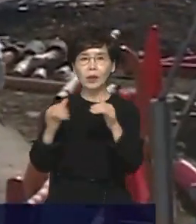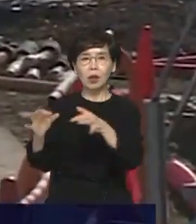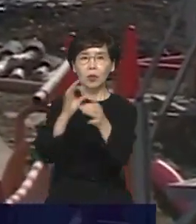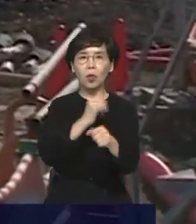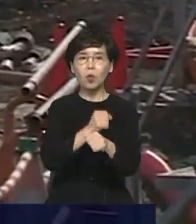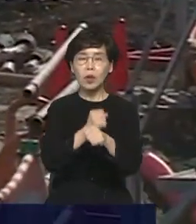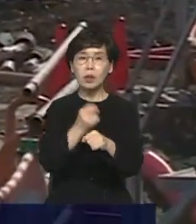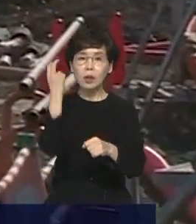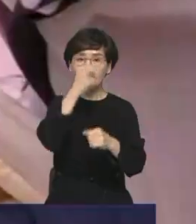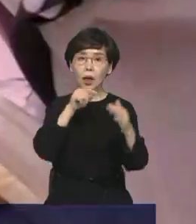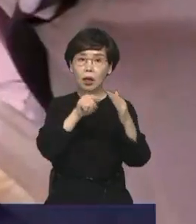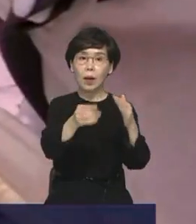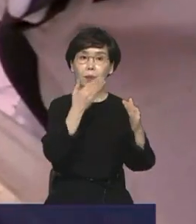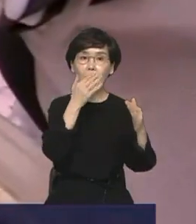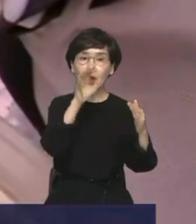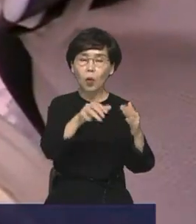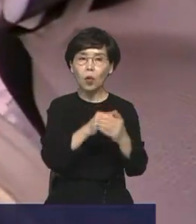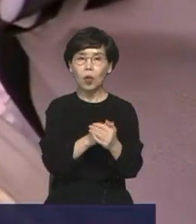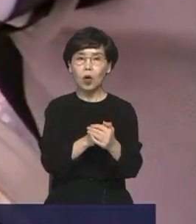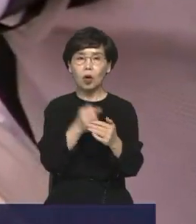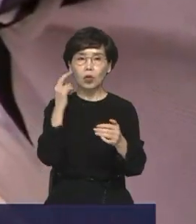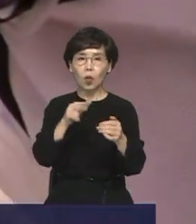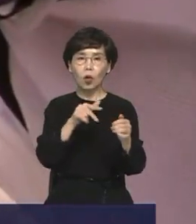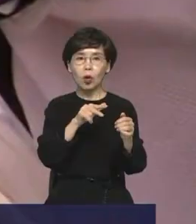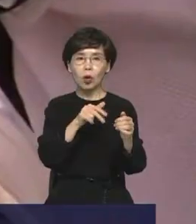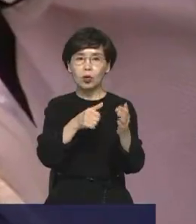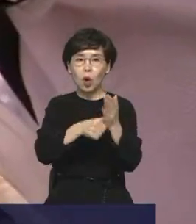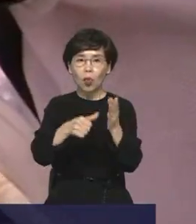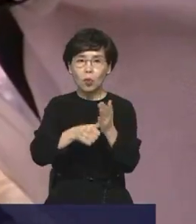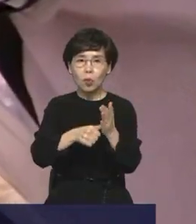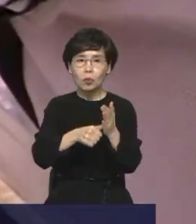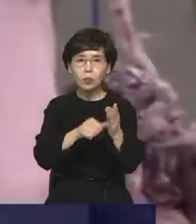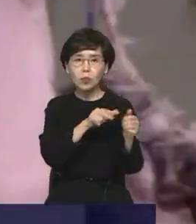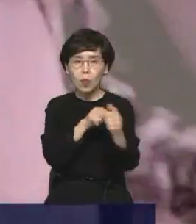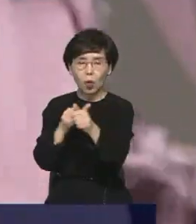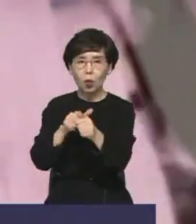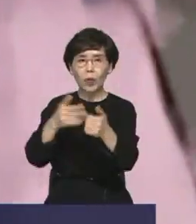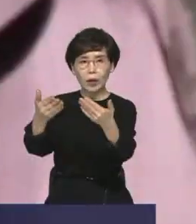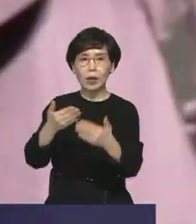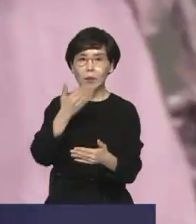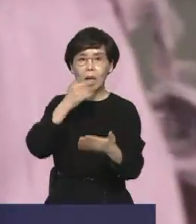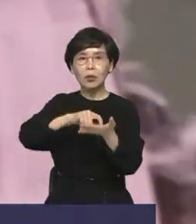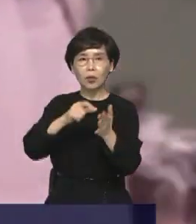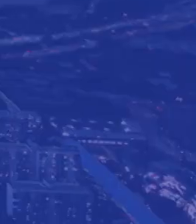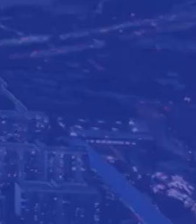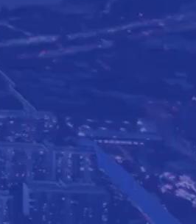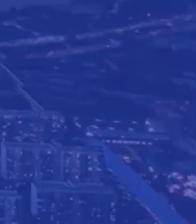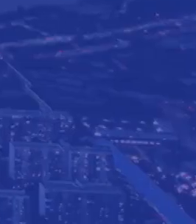시찰 가능 시설과 접근 가능한 데이터 등을 조율할 계획입니다. SBS 최재영입니다.